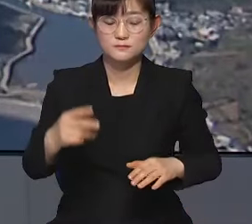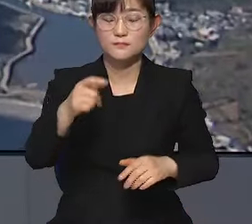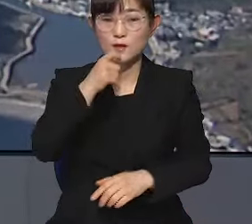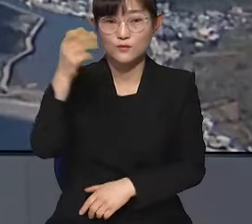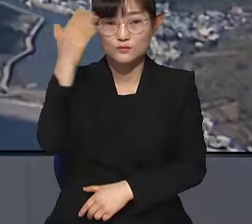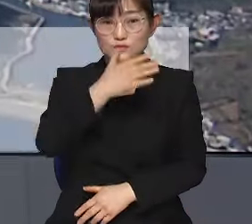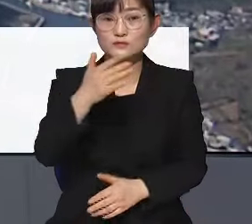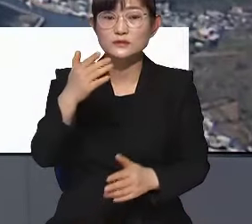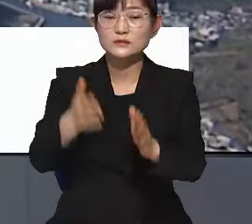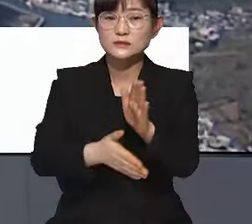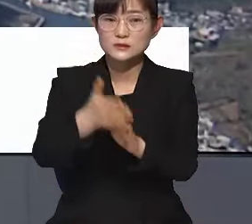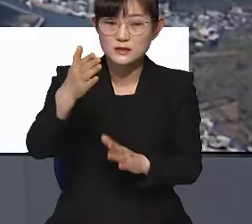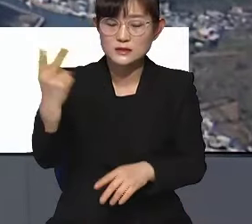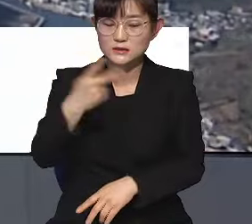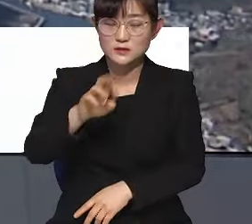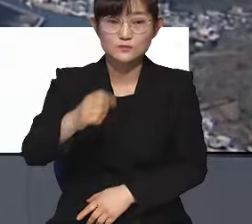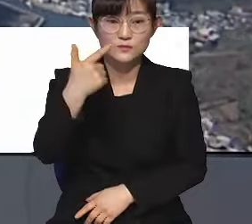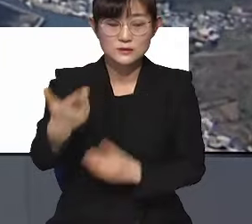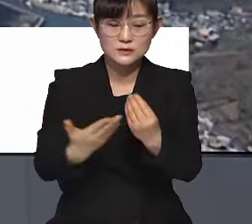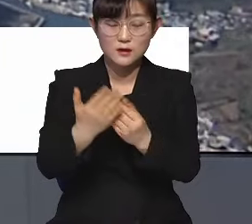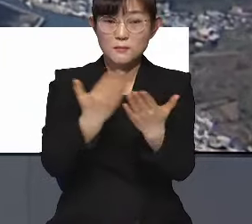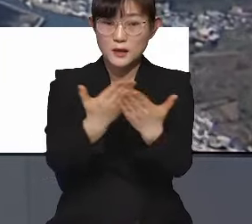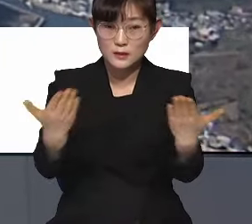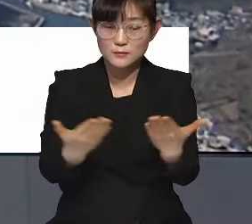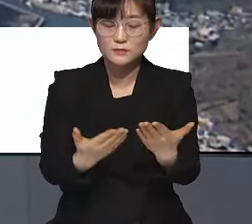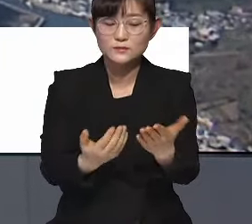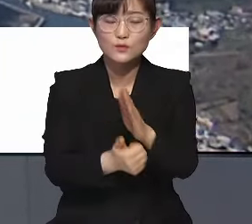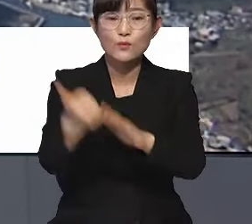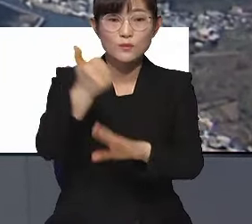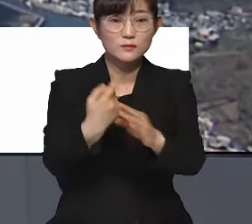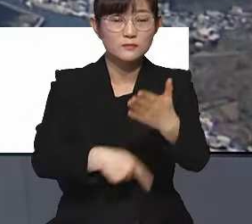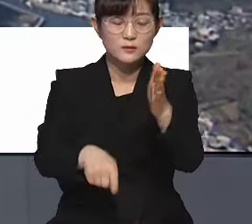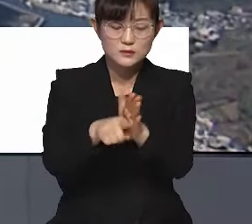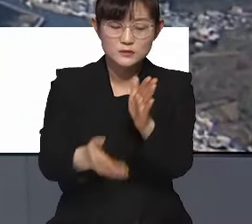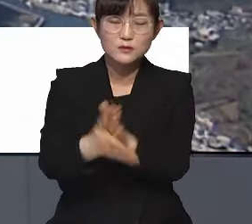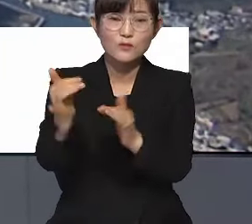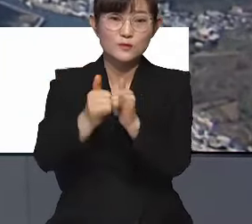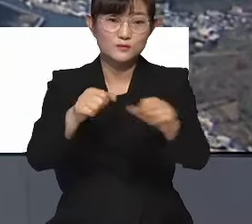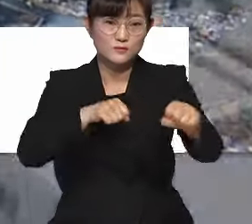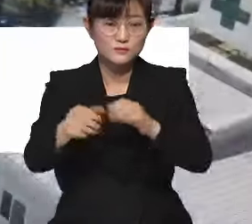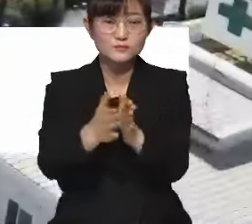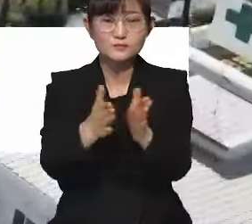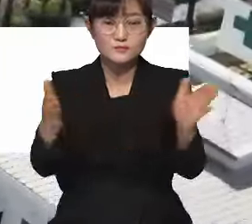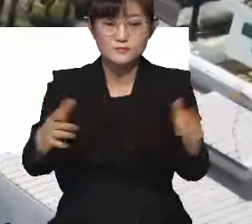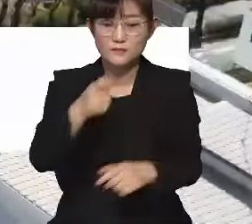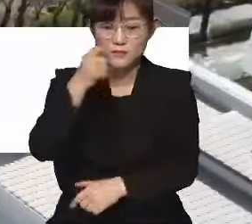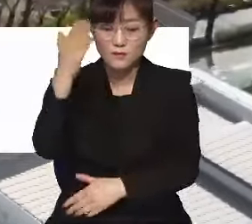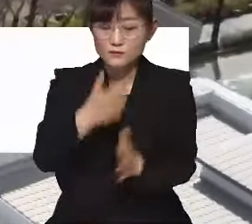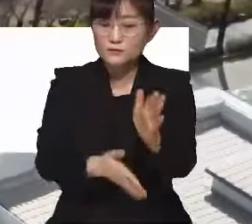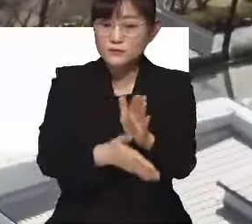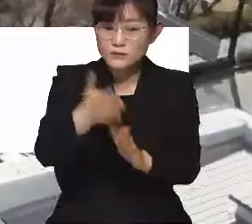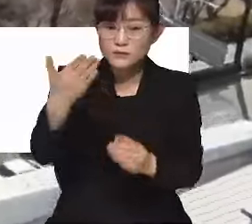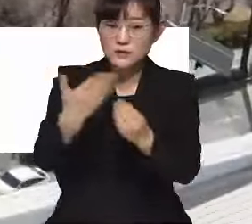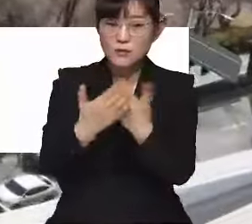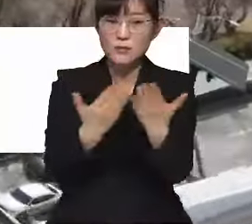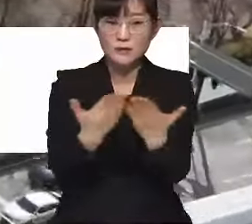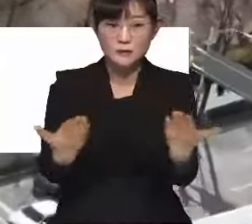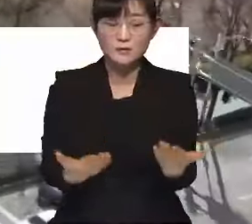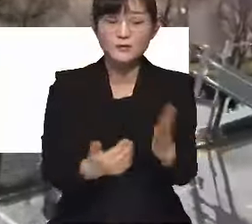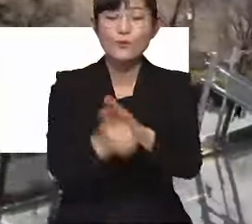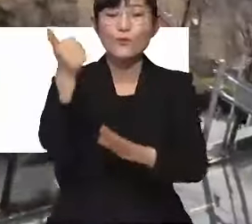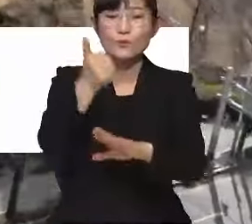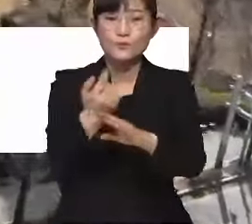여수시가 2026 세계선 박람회 성공 개최를 위한 시민운동을 펼칩니다. 여수시는 세계선 박람회의 성공을